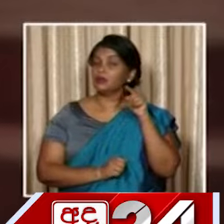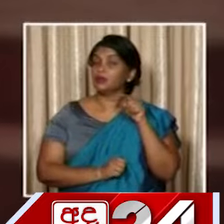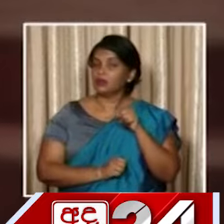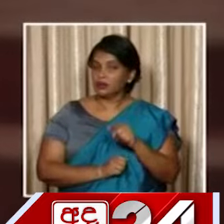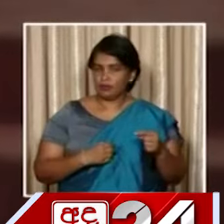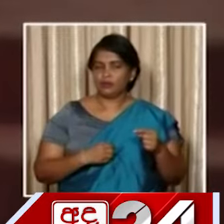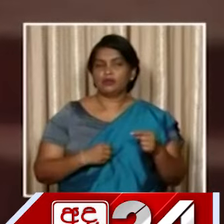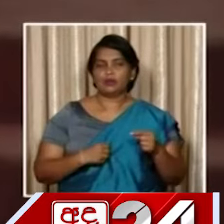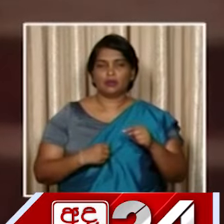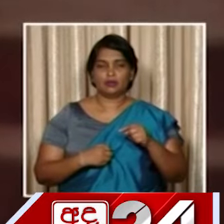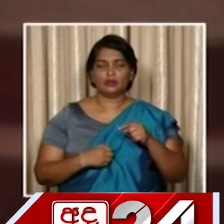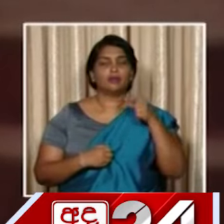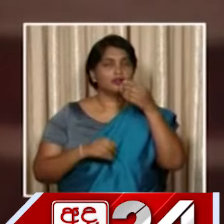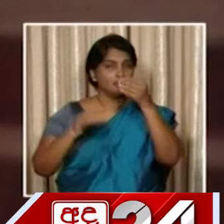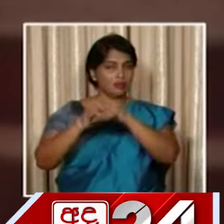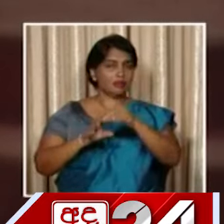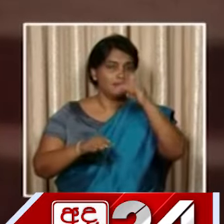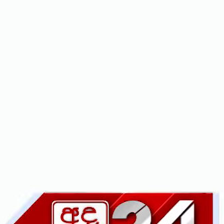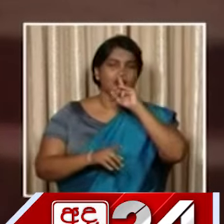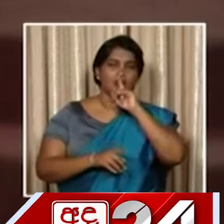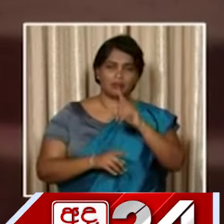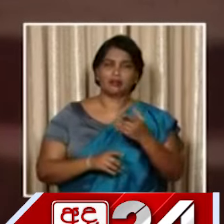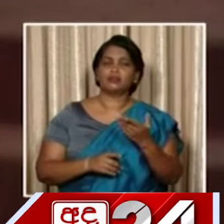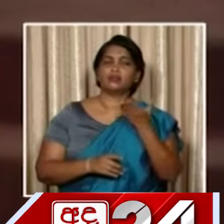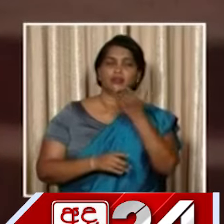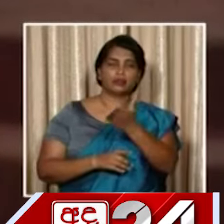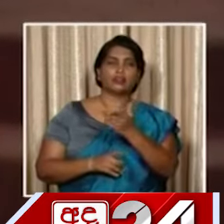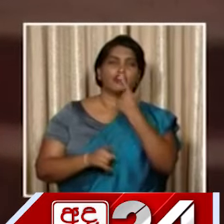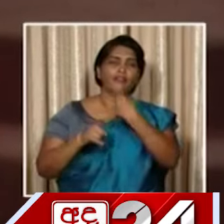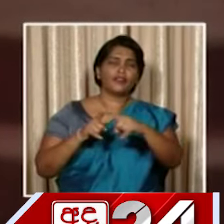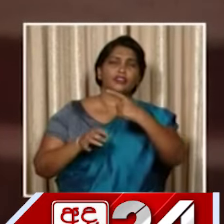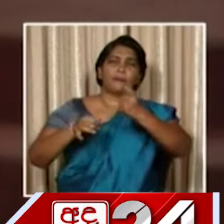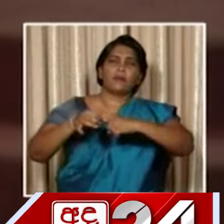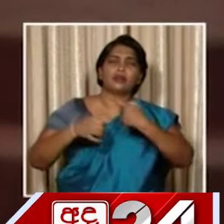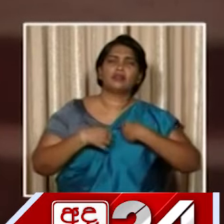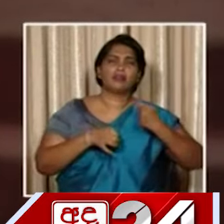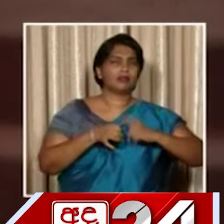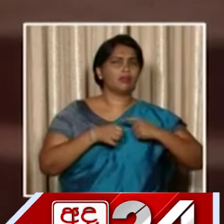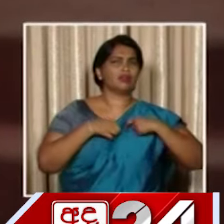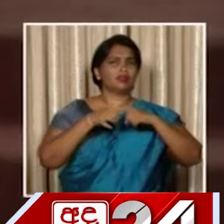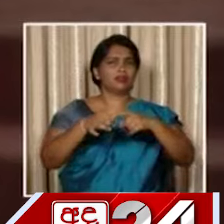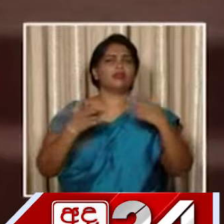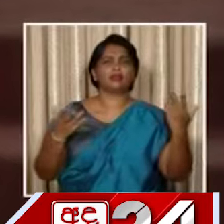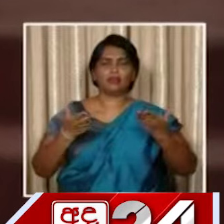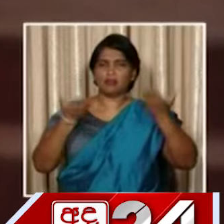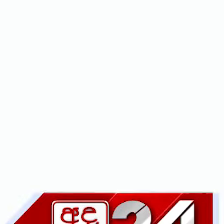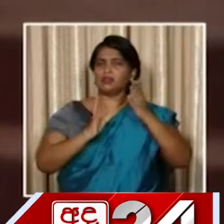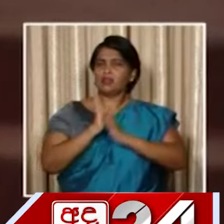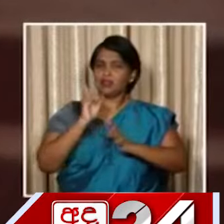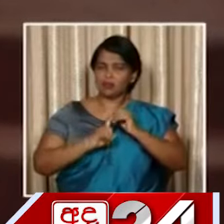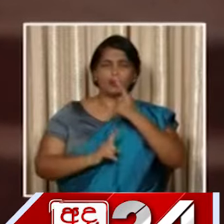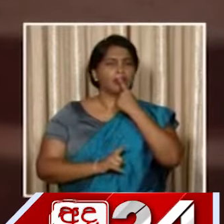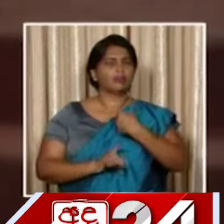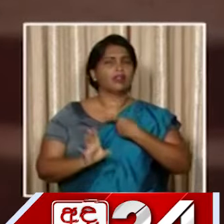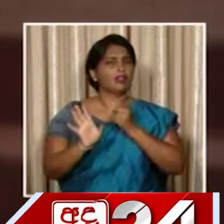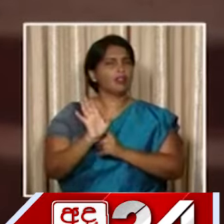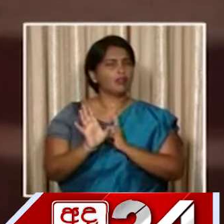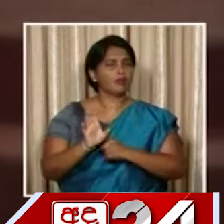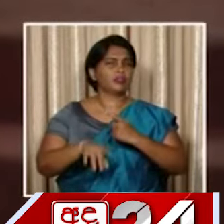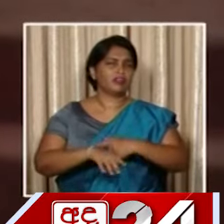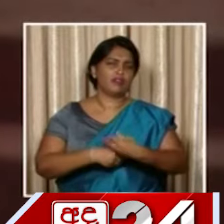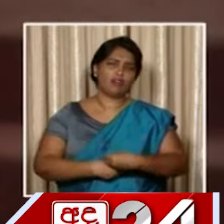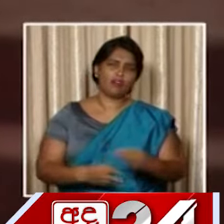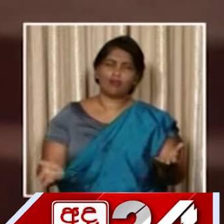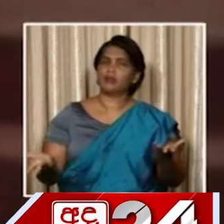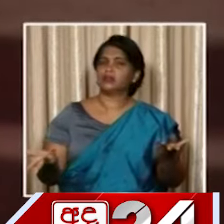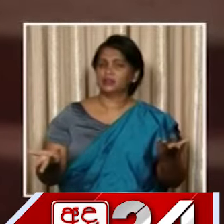මේ විපක්ෂයේ පොත්පත්ේ ඉන්න නායකයෝ ඉඳන් කියනවා ඔබතුමා විතරයි ප්‍රශ්න අහන්නේ අපිට ඉඩ දෙන්නේ නැහැ කියලා. පසුපෙළ මන්ත්‍රීවරු කියනවා හැමදාම වෙලාව නාස්ති කරන මේක